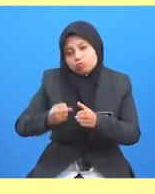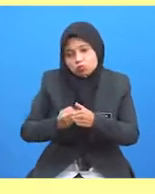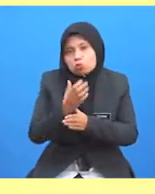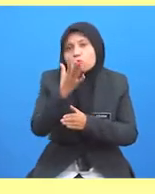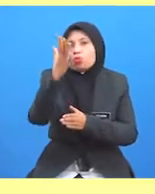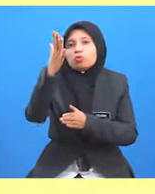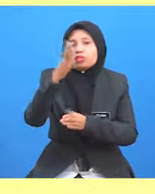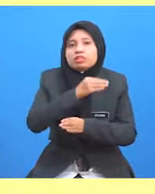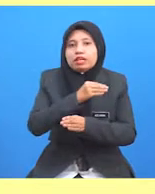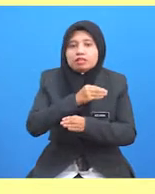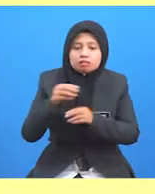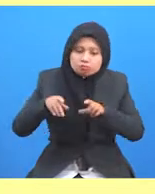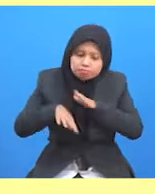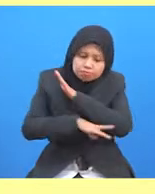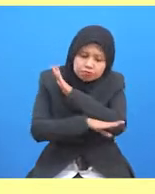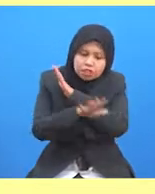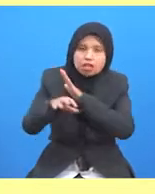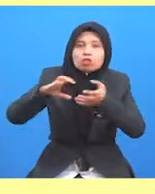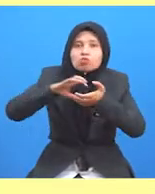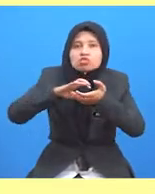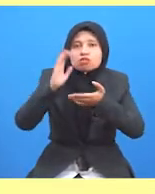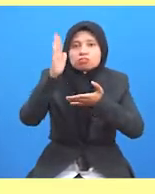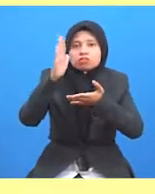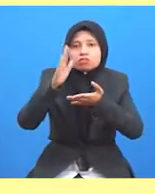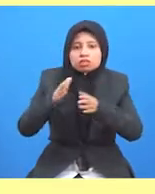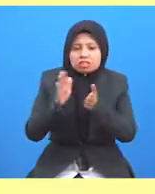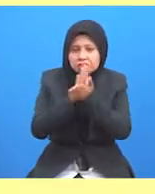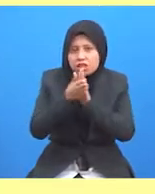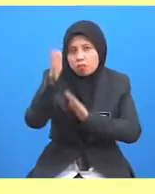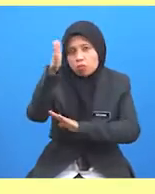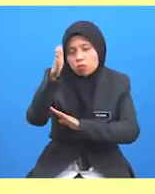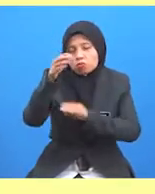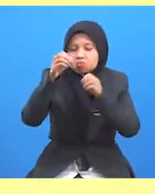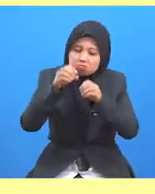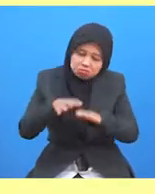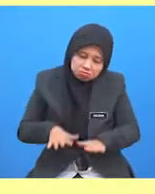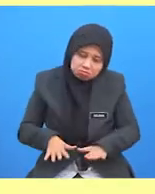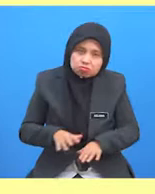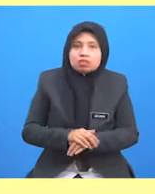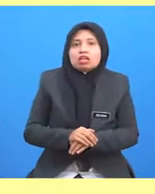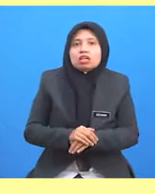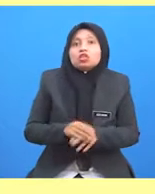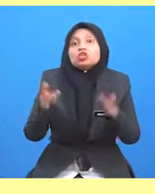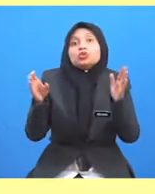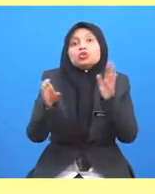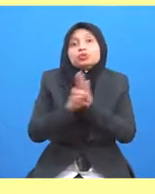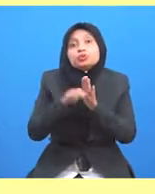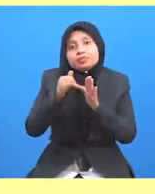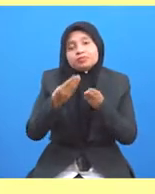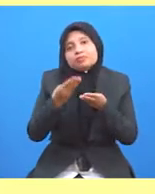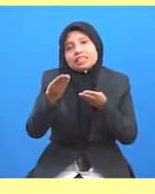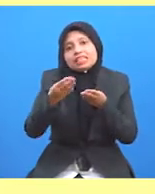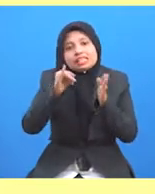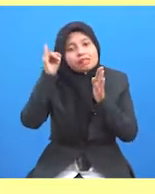dan baja yang cukup akan menjadikan pokok subur. Manakala akar yang rosak akan